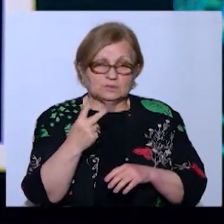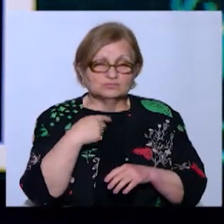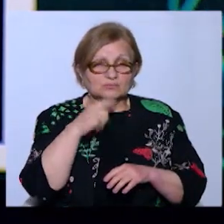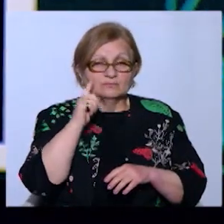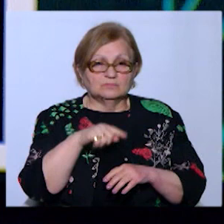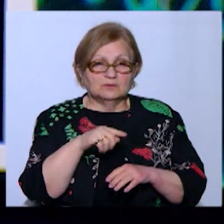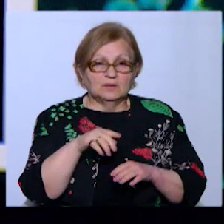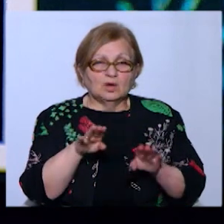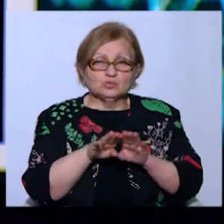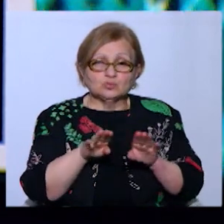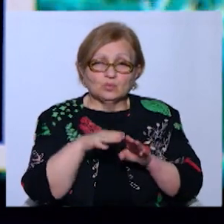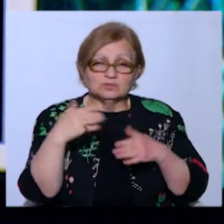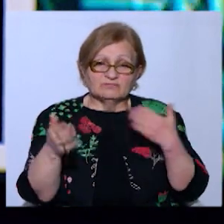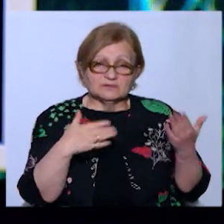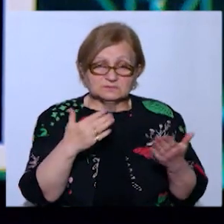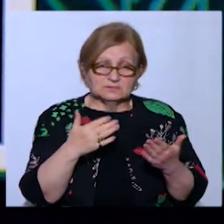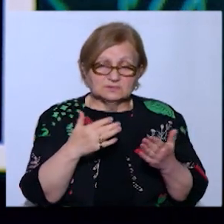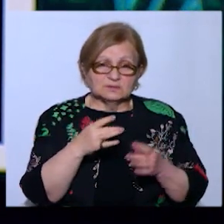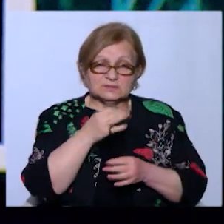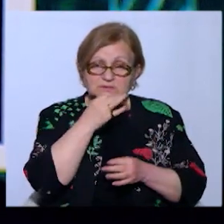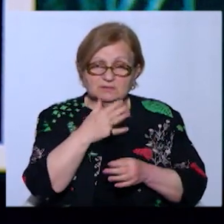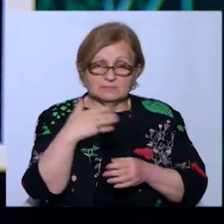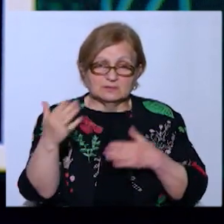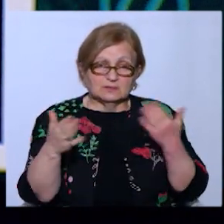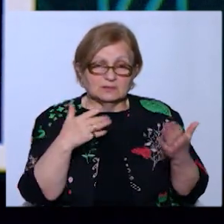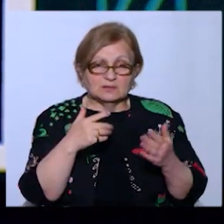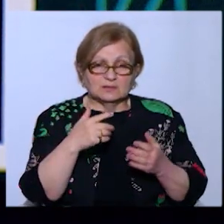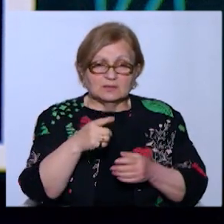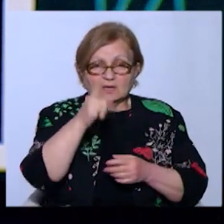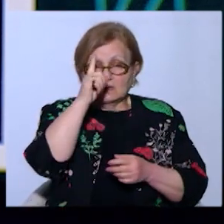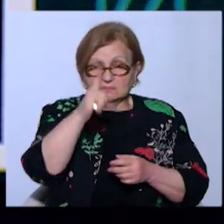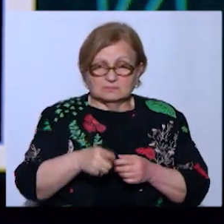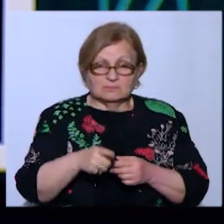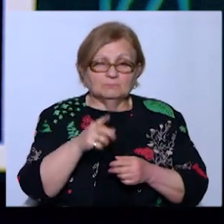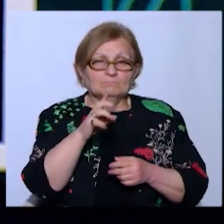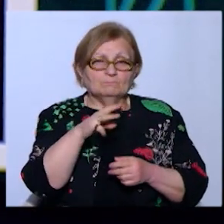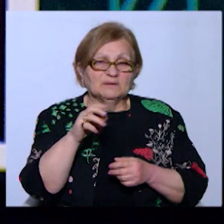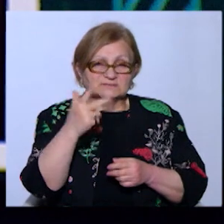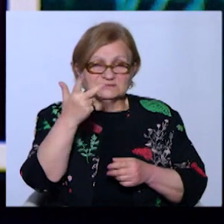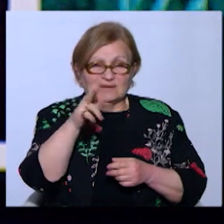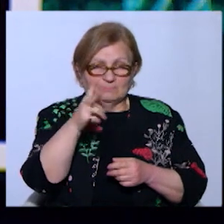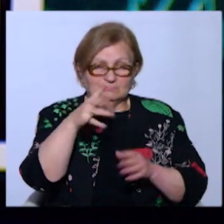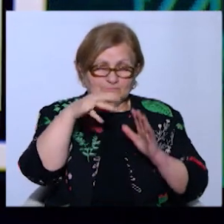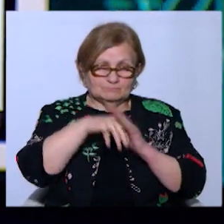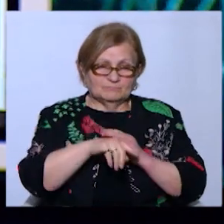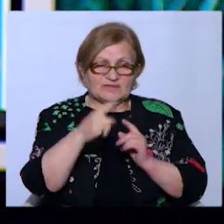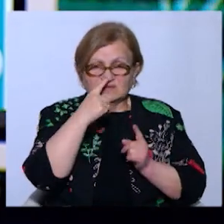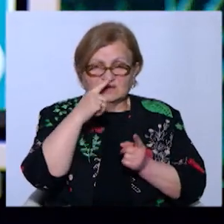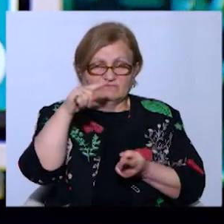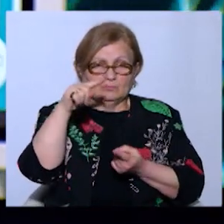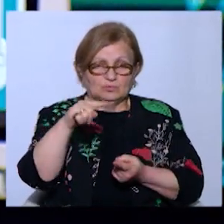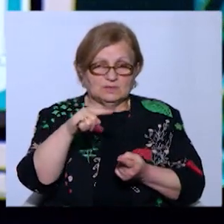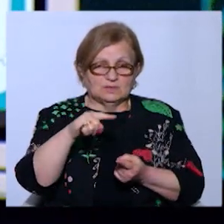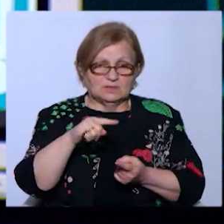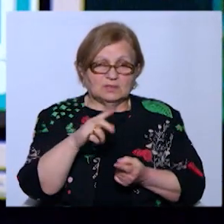ვიცით, რომ ტოლ გვერდა სამკუთხედში ნებისმიერი გვერდისადმი გავლებული მედიანა ბისექტრისა და სიმაღლე ერთი და იგივე მონაკვეთია.